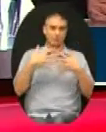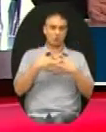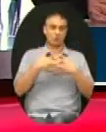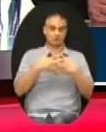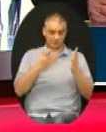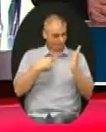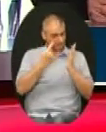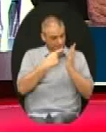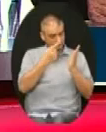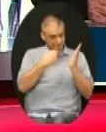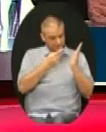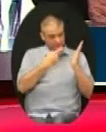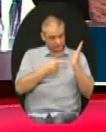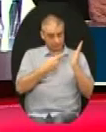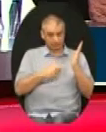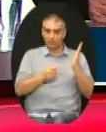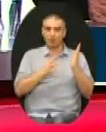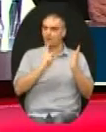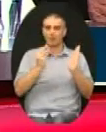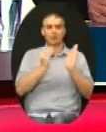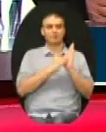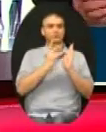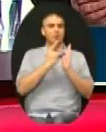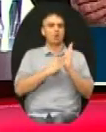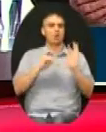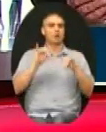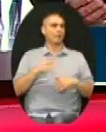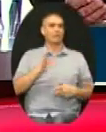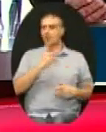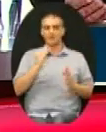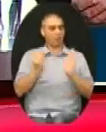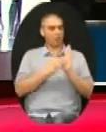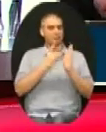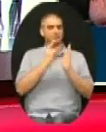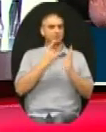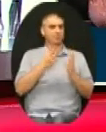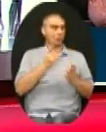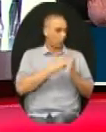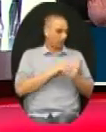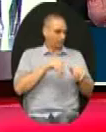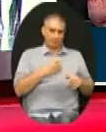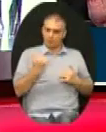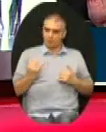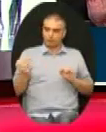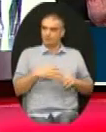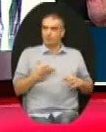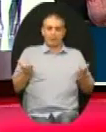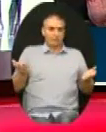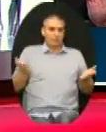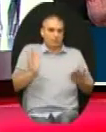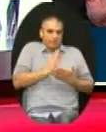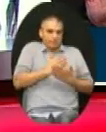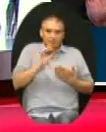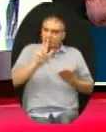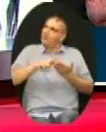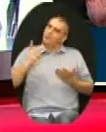הקואליציוני, שקיבלתם אחת אחרי השנייה. למה לא הכנסתם את חוק המקוואות? למה לא הכנסתם את עניין הרפורמים? חוק המקוואות הגיע רק עכשיו הפסק של הבג"ץ.